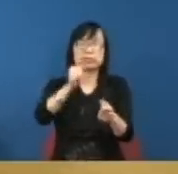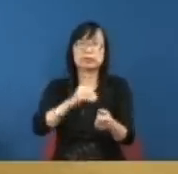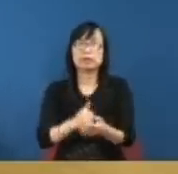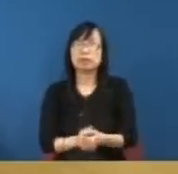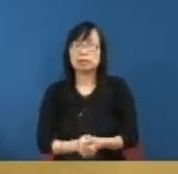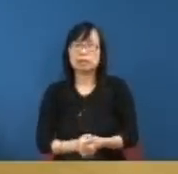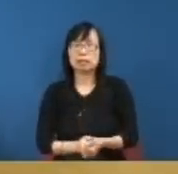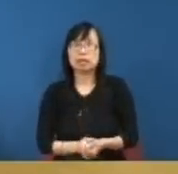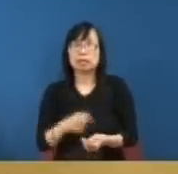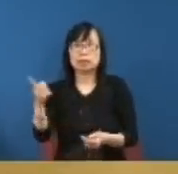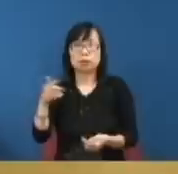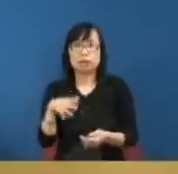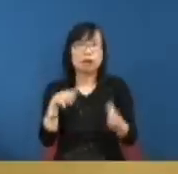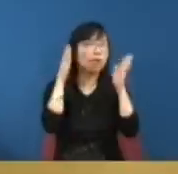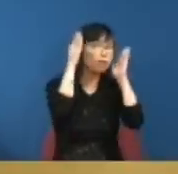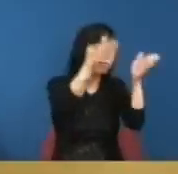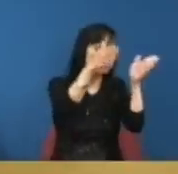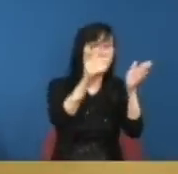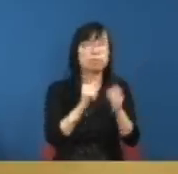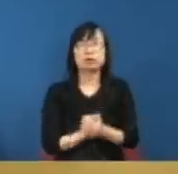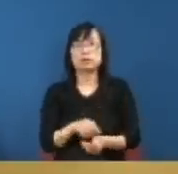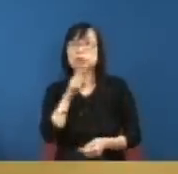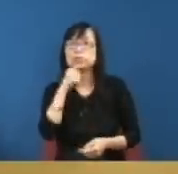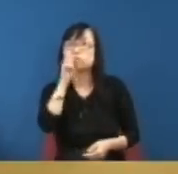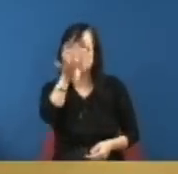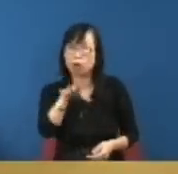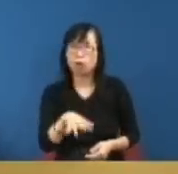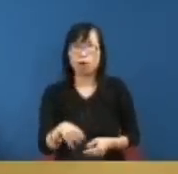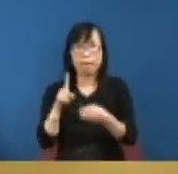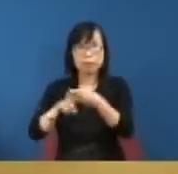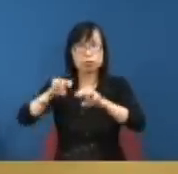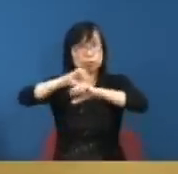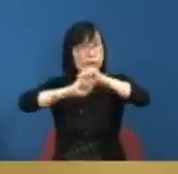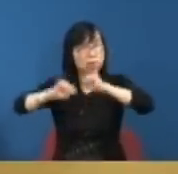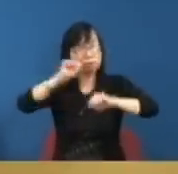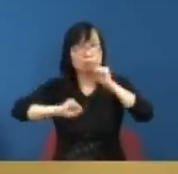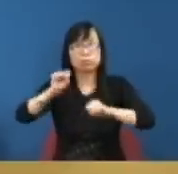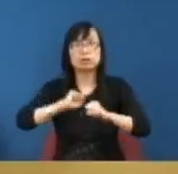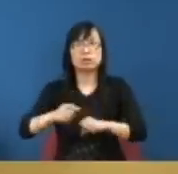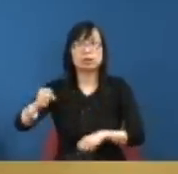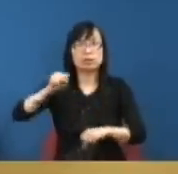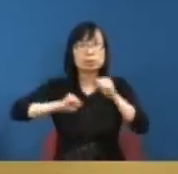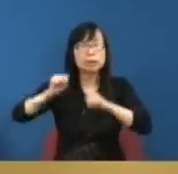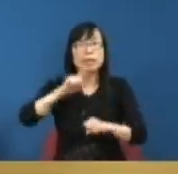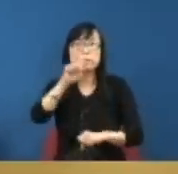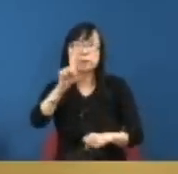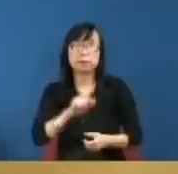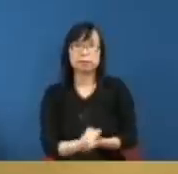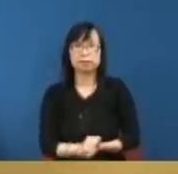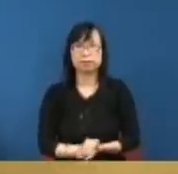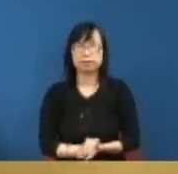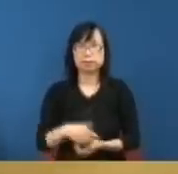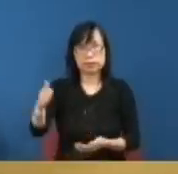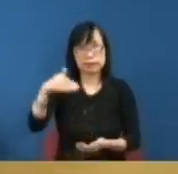實在這點上面，所謂向左望的，其實講一樣東西，就是民主運動的動力是嚟於咩咧？係嚟